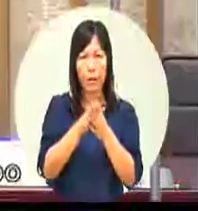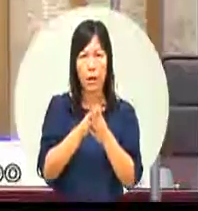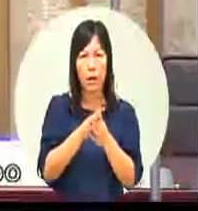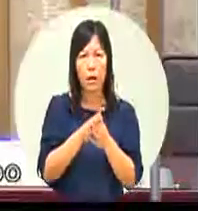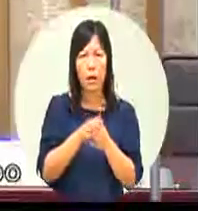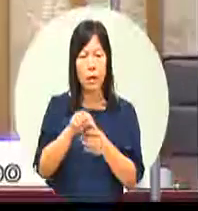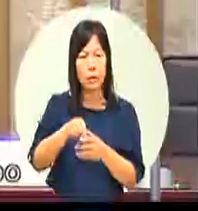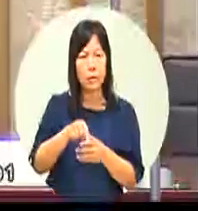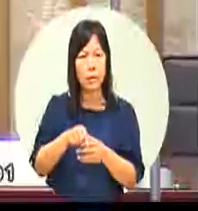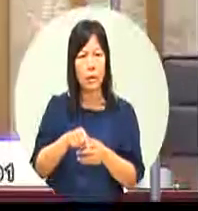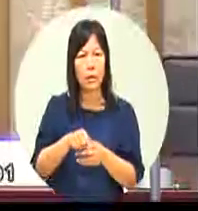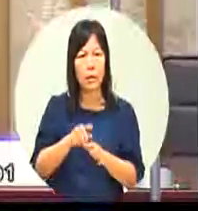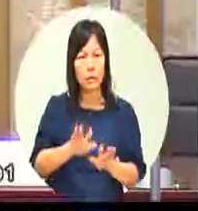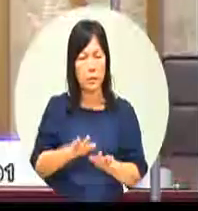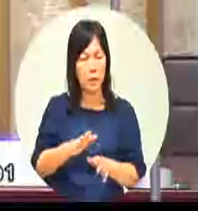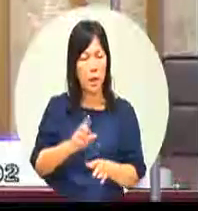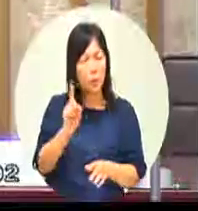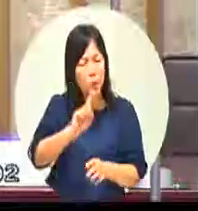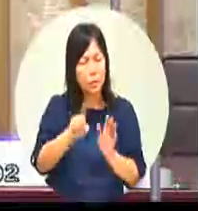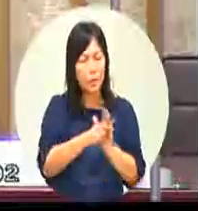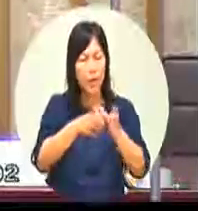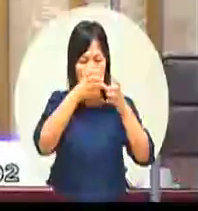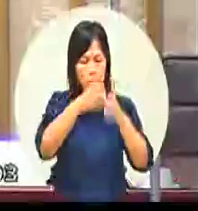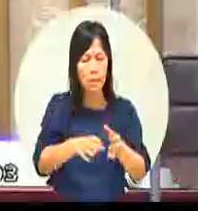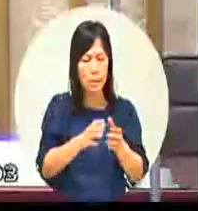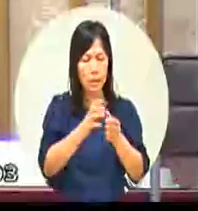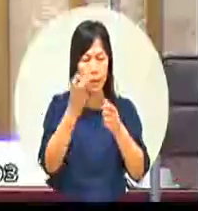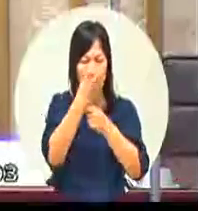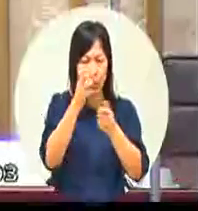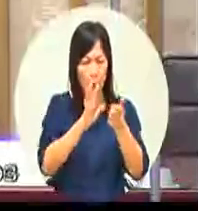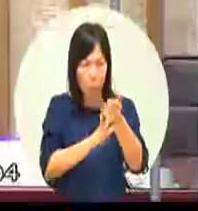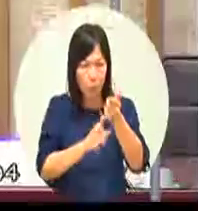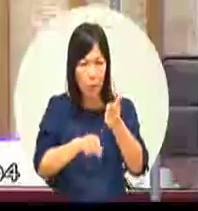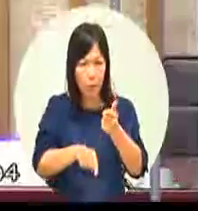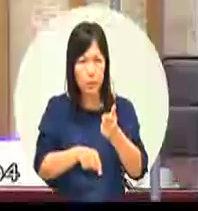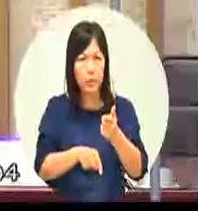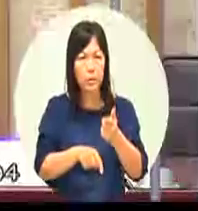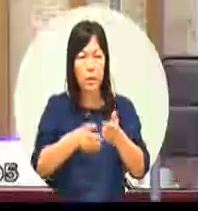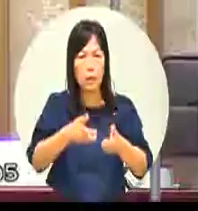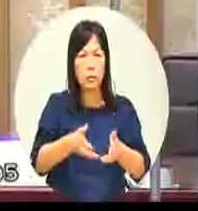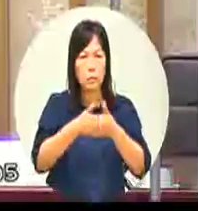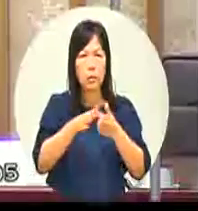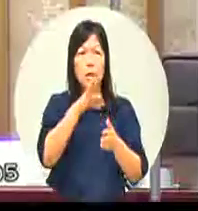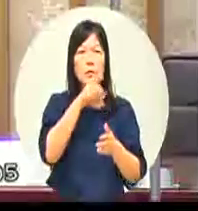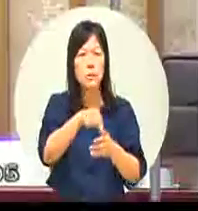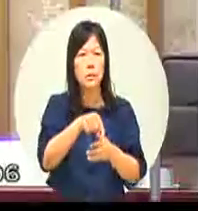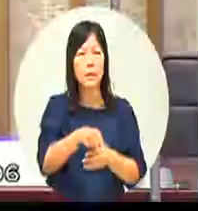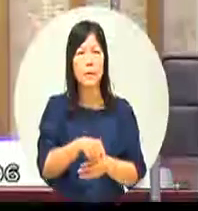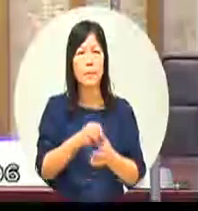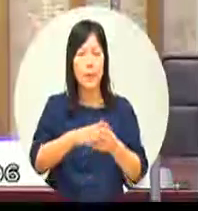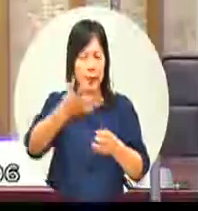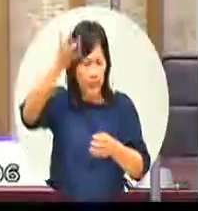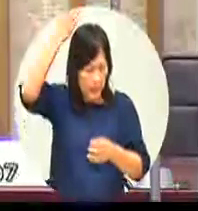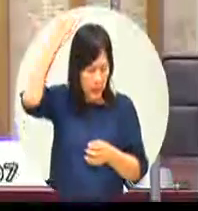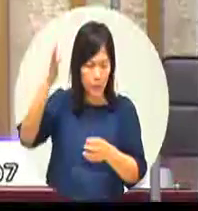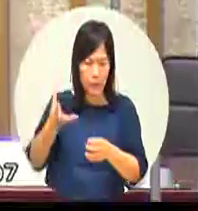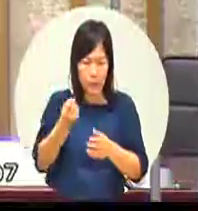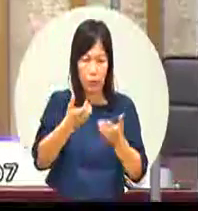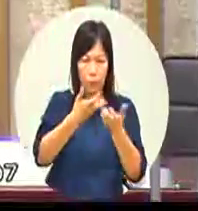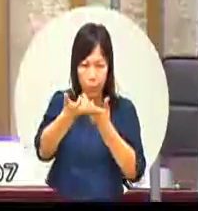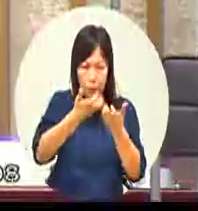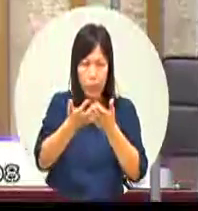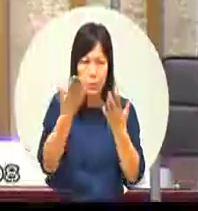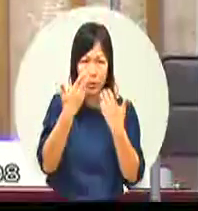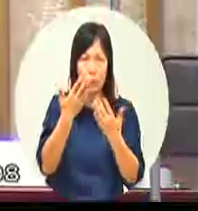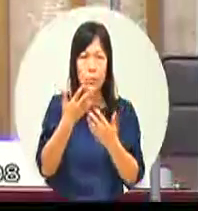他当初就现在为什么他没有办法成立管委会的原因，最重要的原因就是因为他过去的那个产权的厘清方